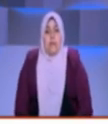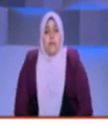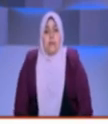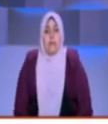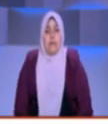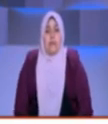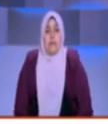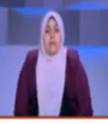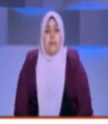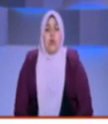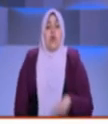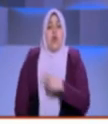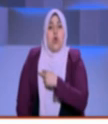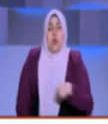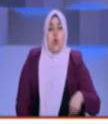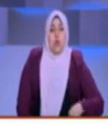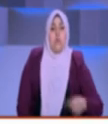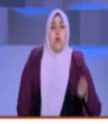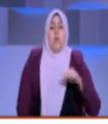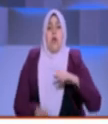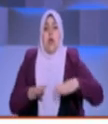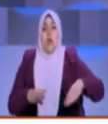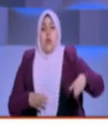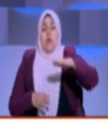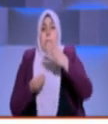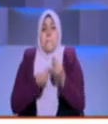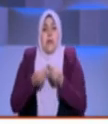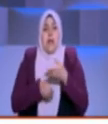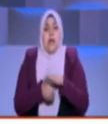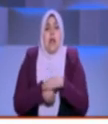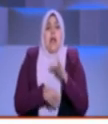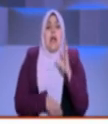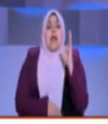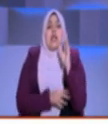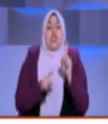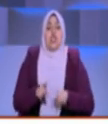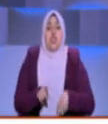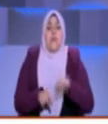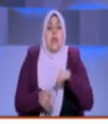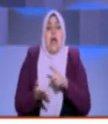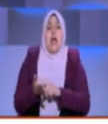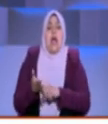الأحزاب بين الحكومة والأحزاب المعارضة. الجلسة أساسها اليوم هي التصويت على